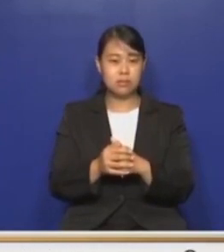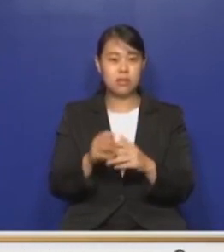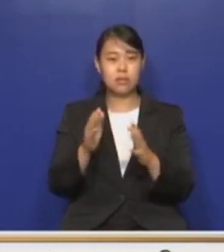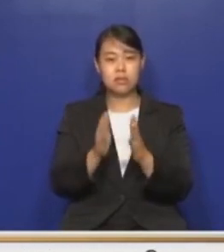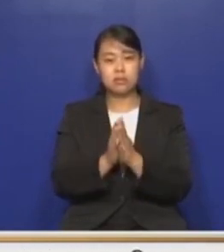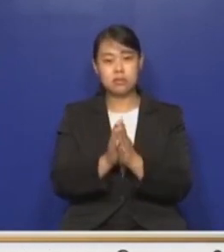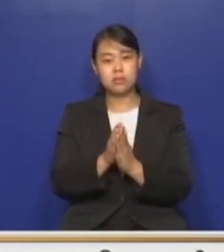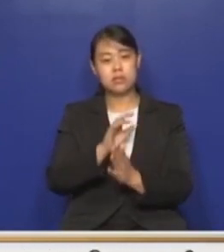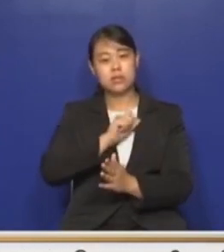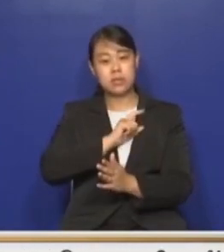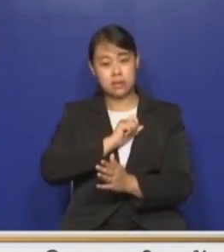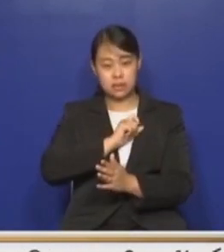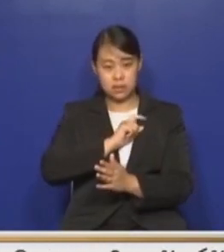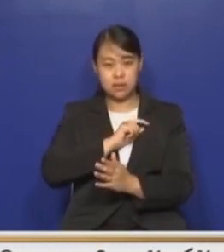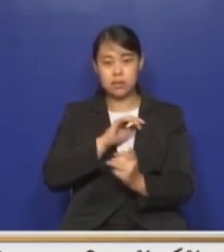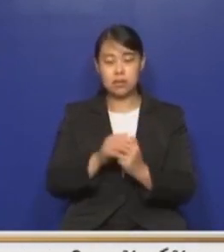ากตองมีหมาน